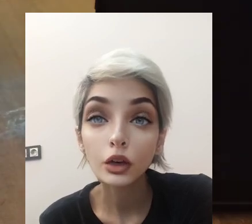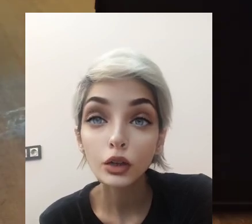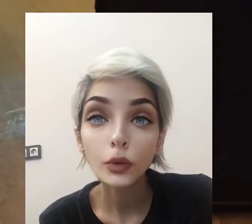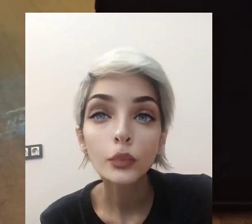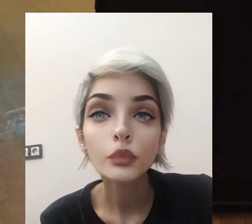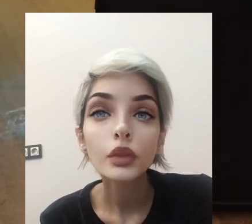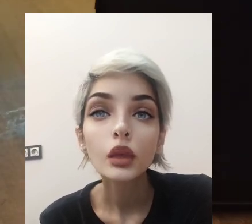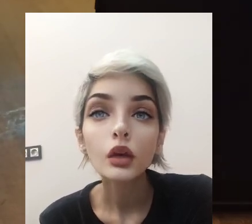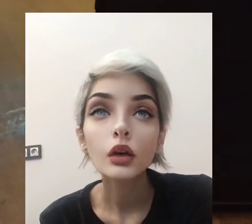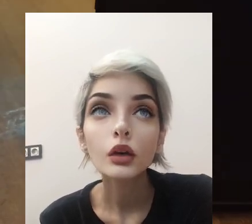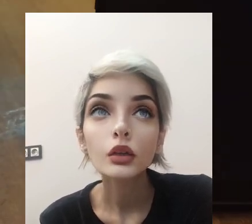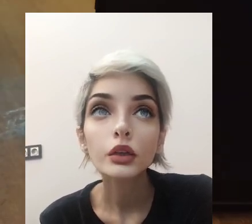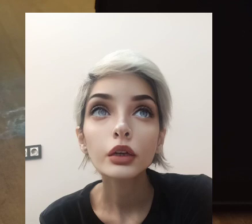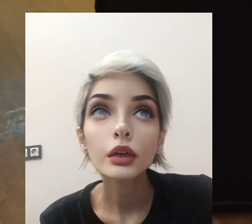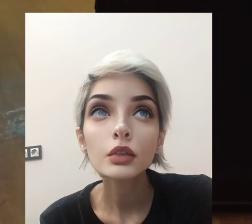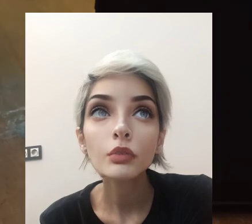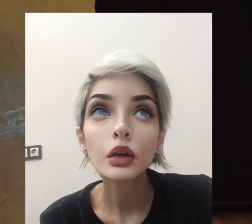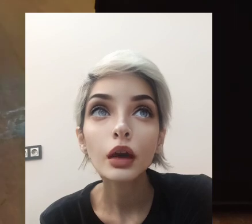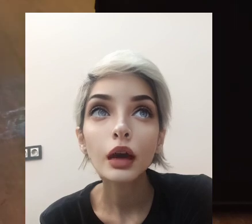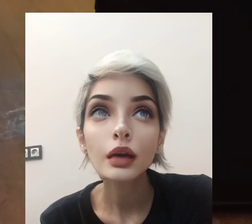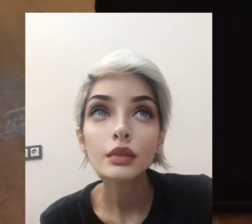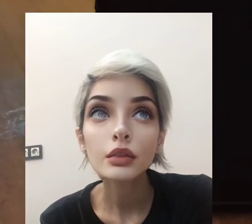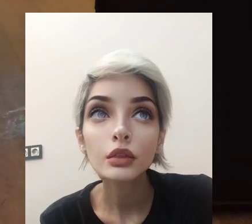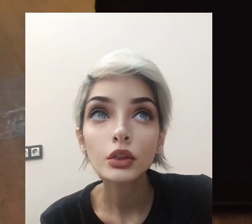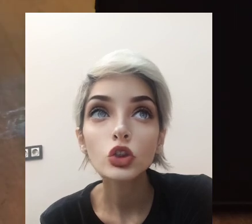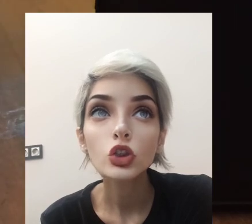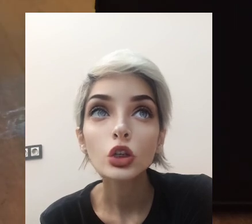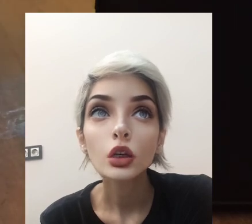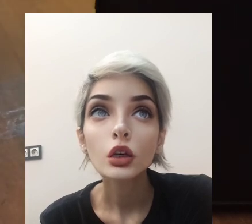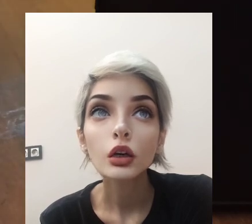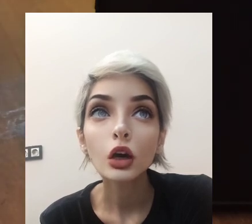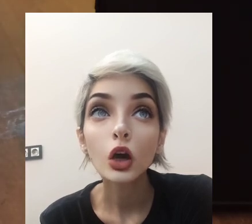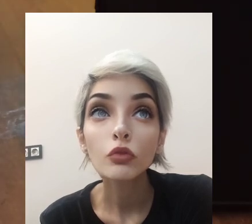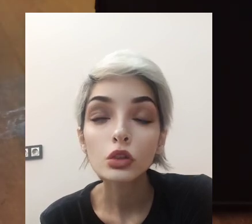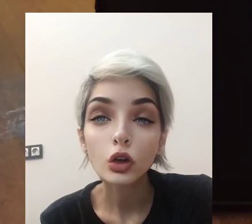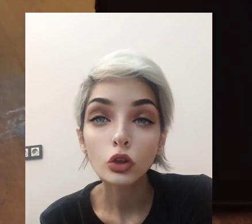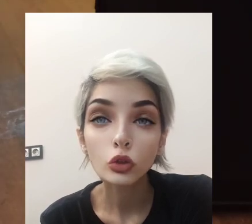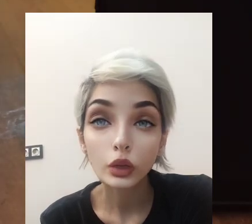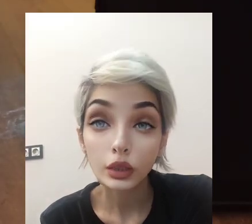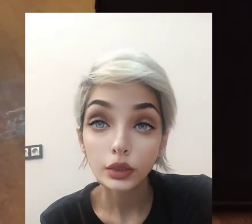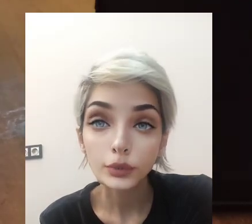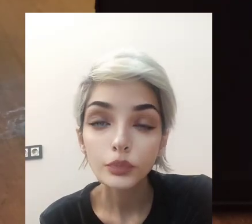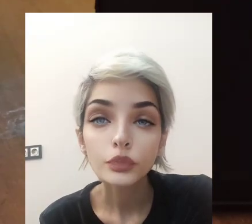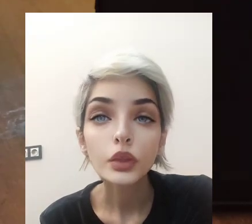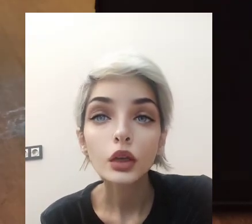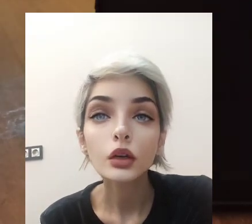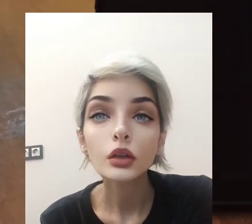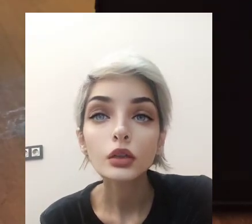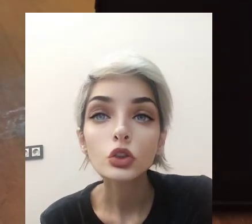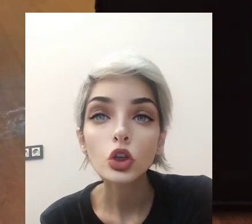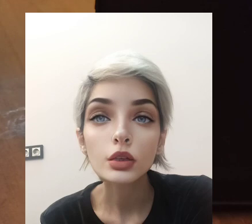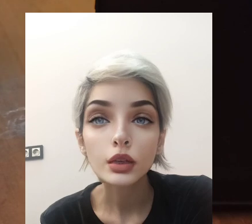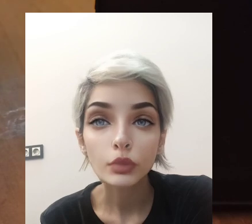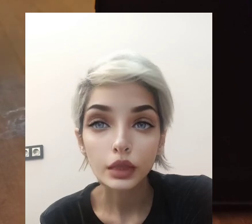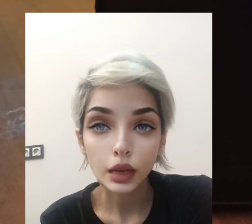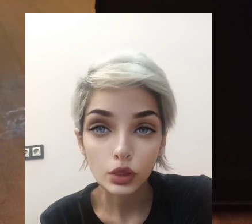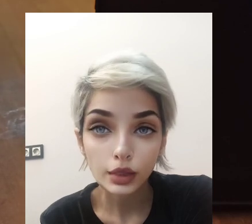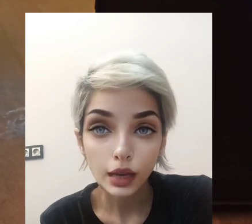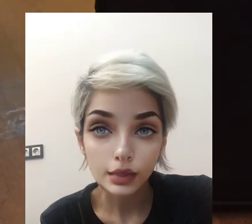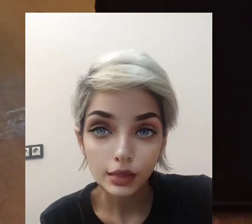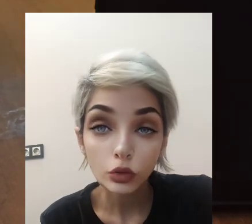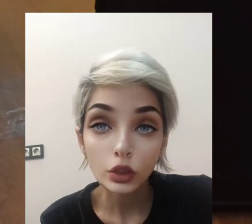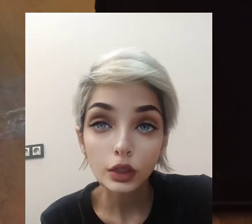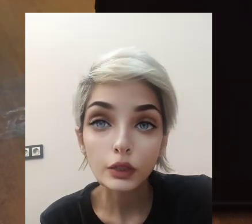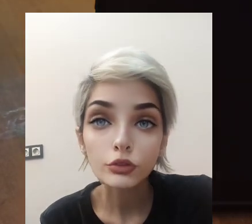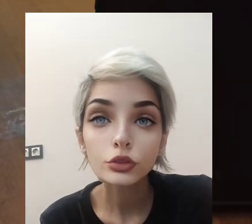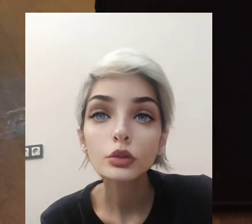لیلا که اسم اصلیش هافسانوره، جایزه بهترین بازیگر